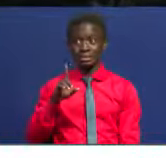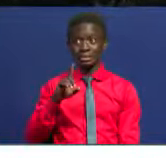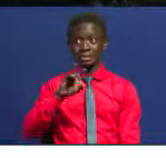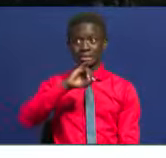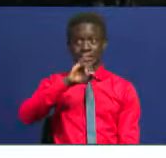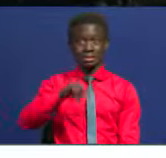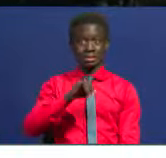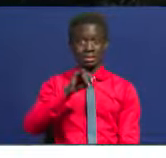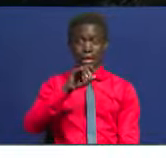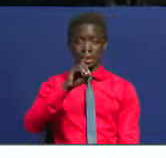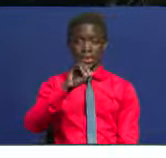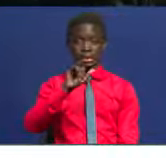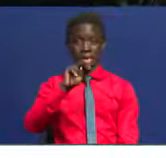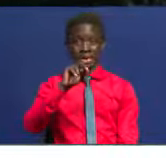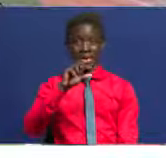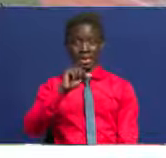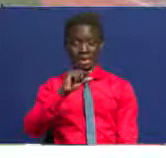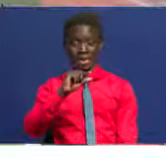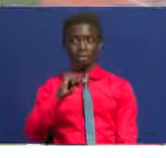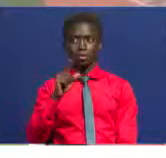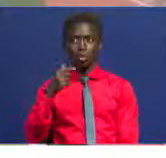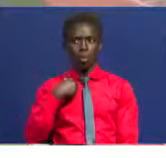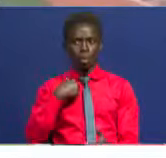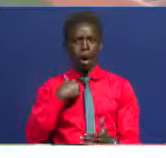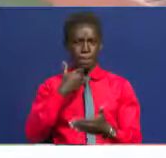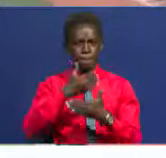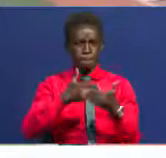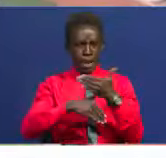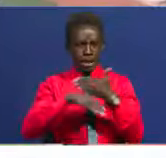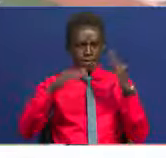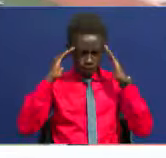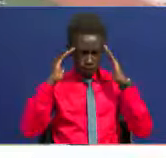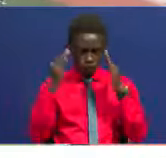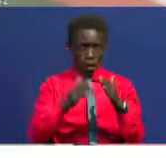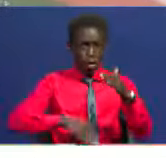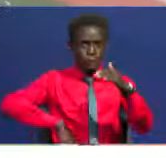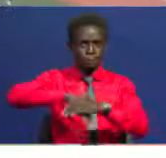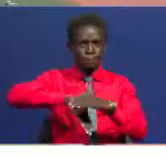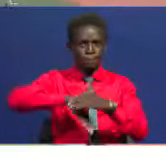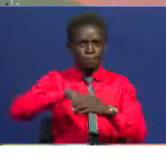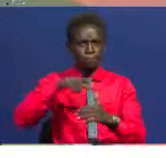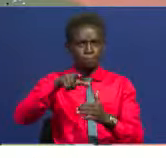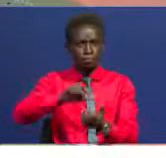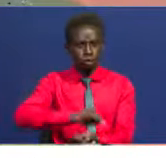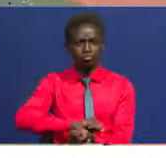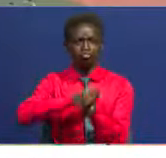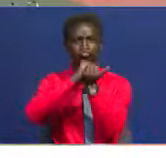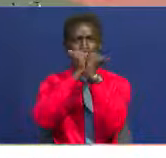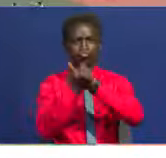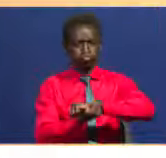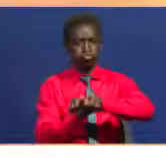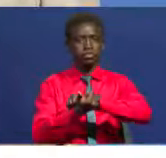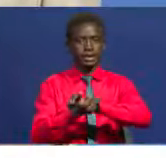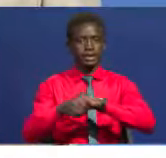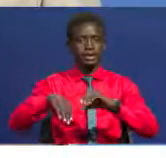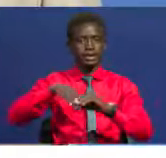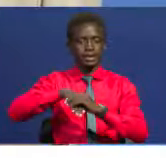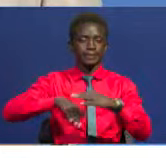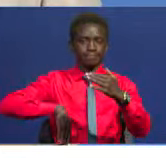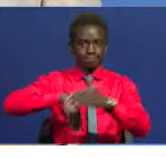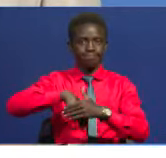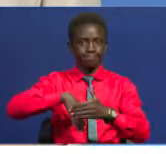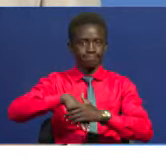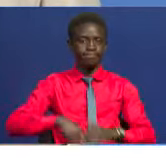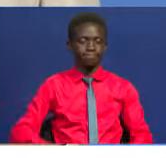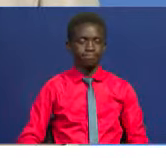kujijenga kuwa mji wa soka kwa kuimarisha mageuzi ya kitaasisi katika soka. Haya,